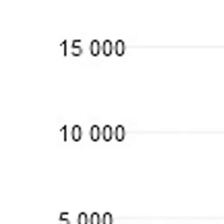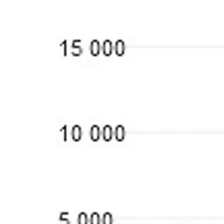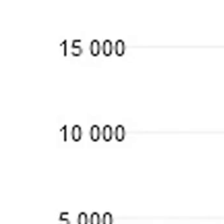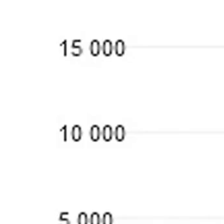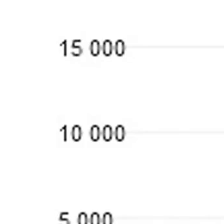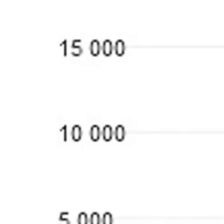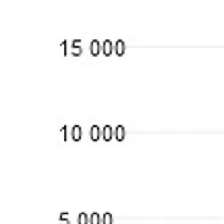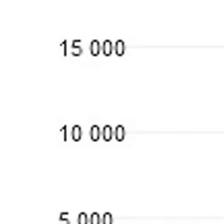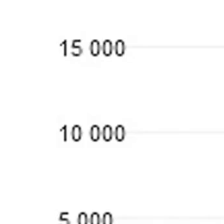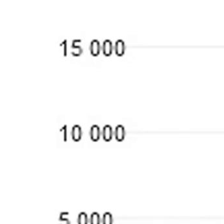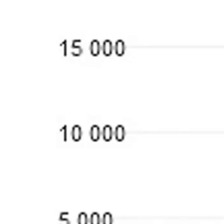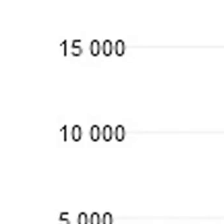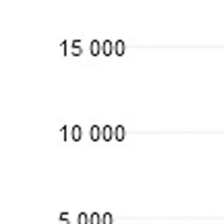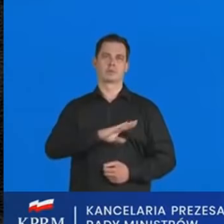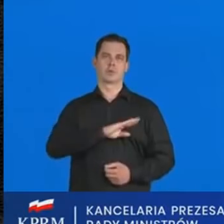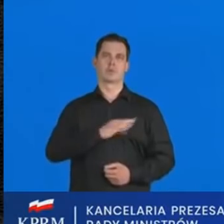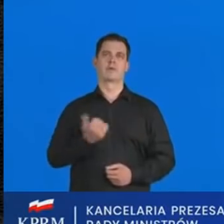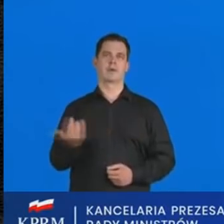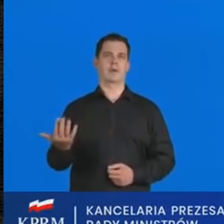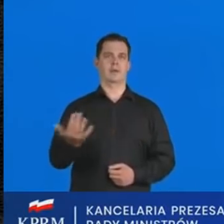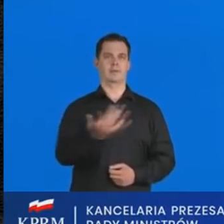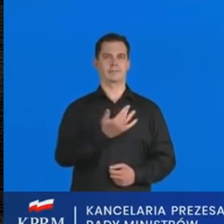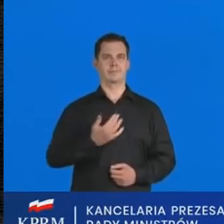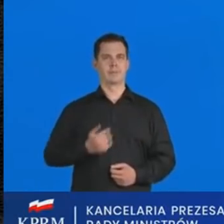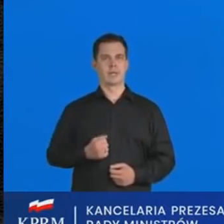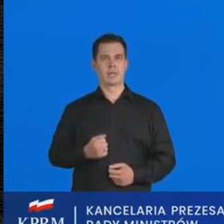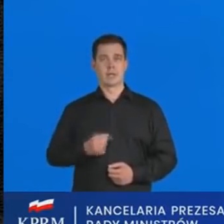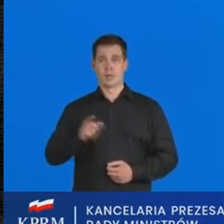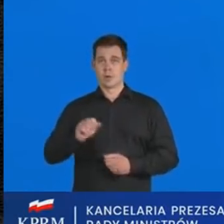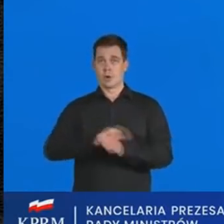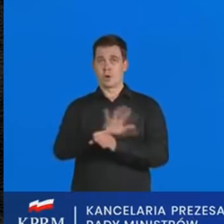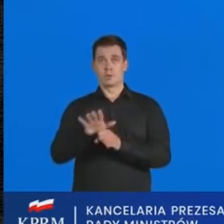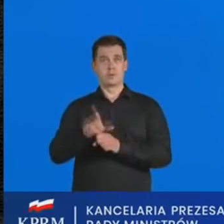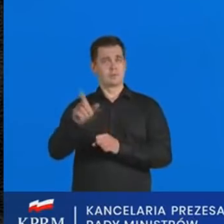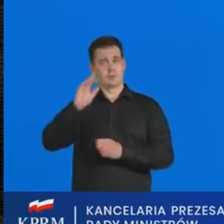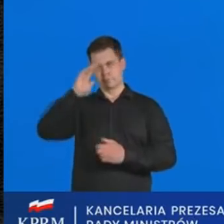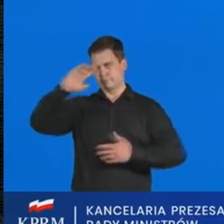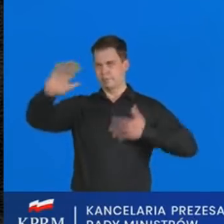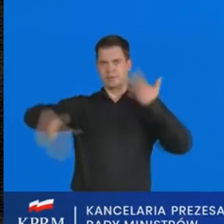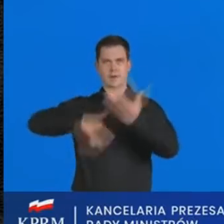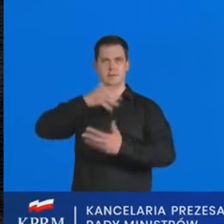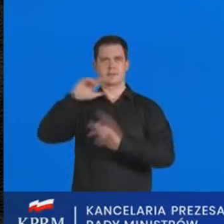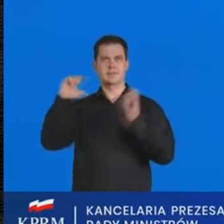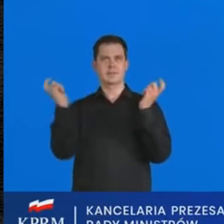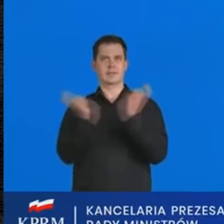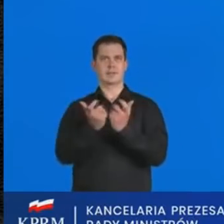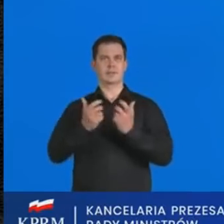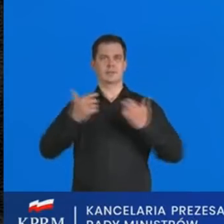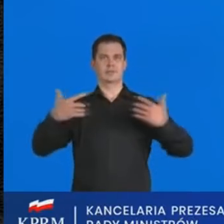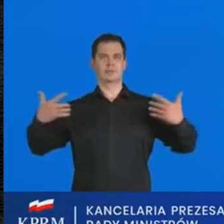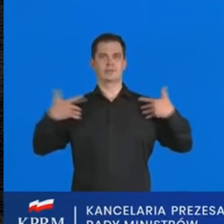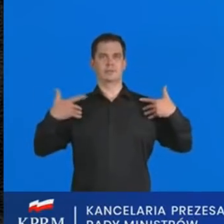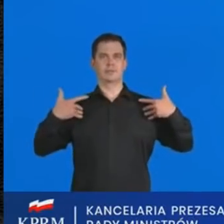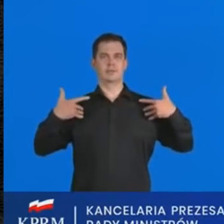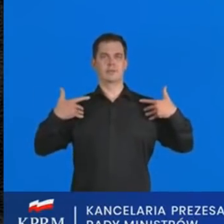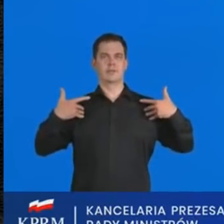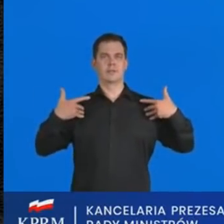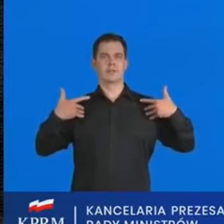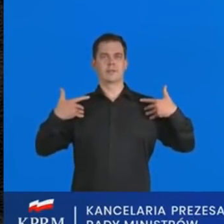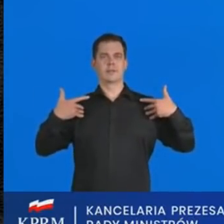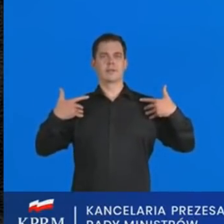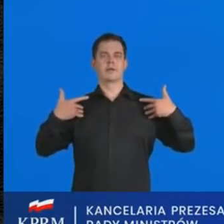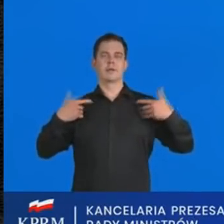mniej więcej od wtorku kiedy pandemia wywraca naszą rzeczywistość do góry nogami